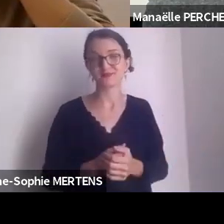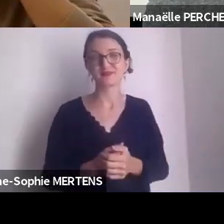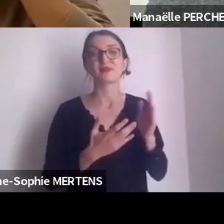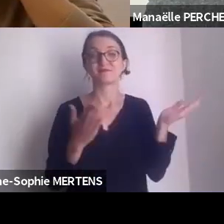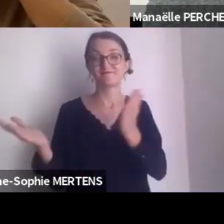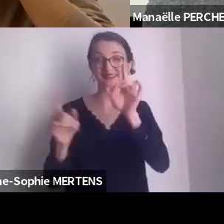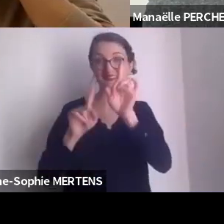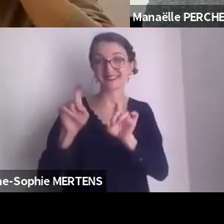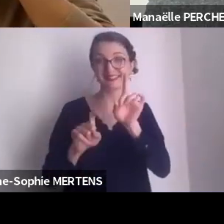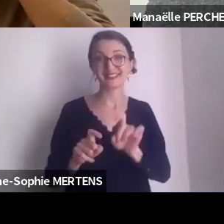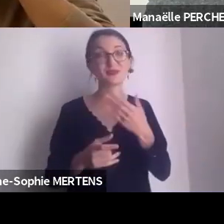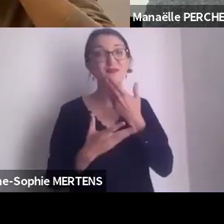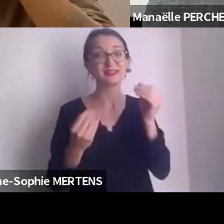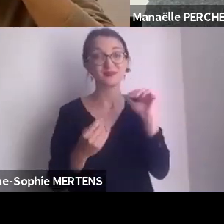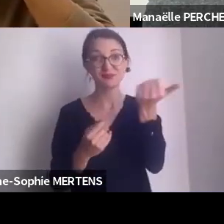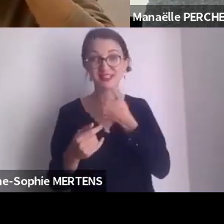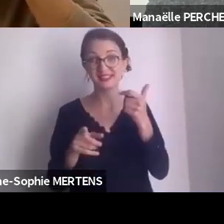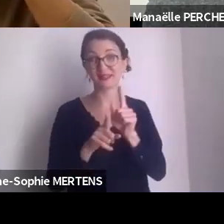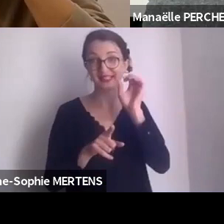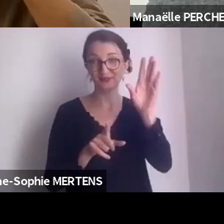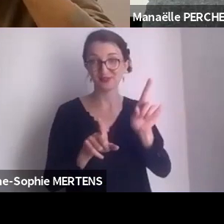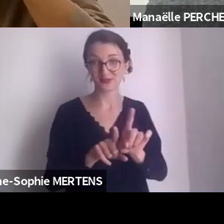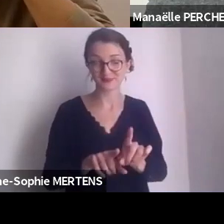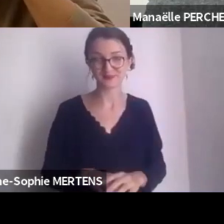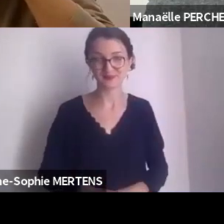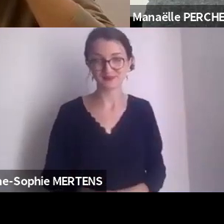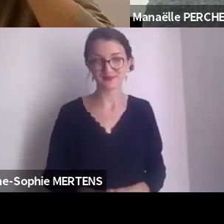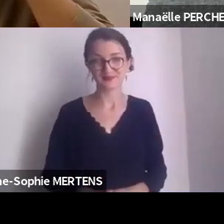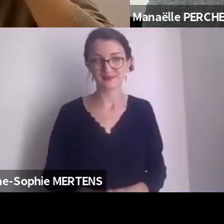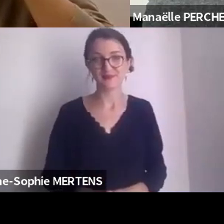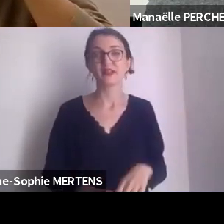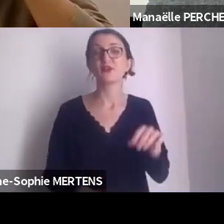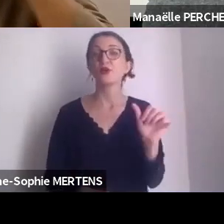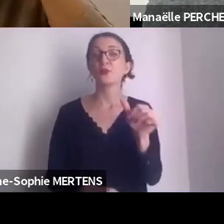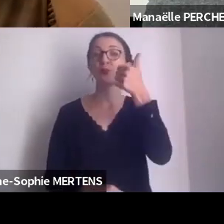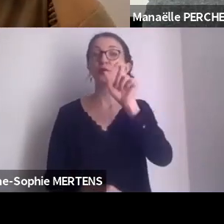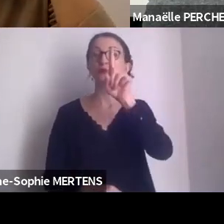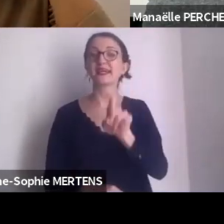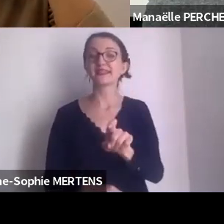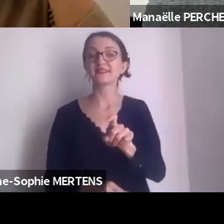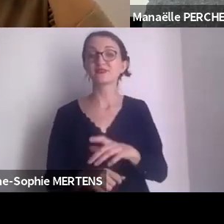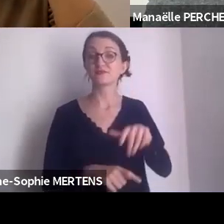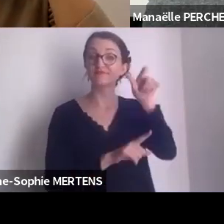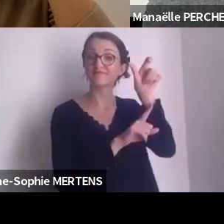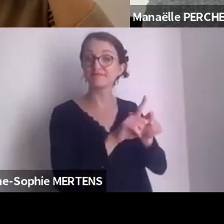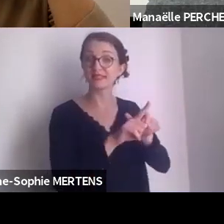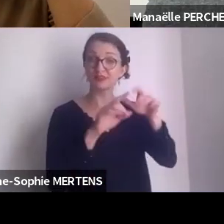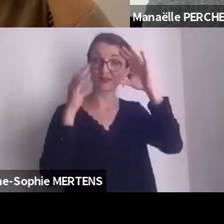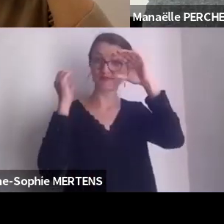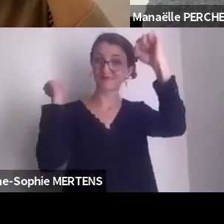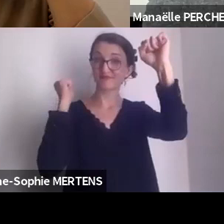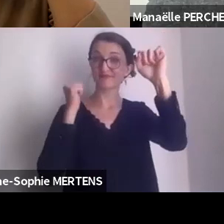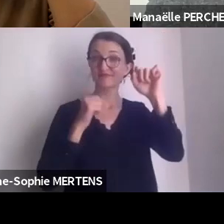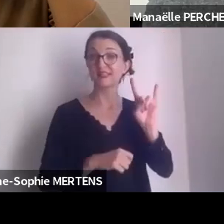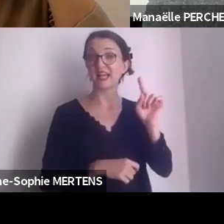intervenants et merci à Anne-Sophie. Alors, une première question posée par Eddie Roche, académicien HEP. N'est-il pas dangereux